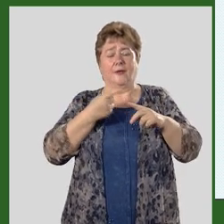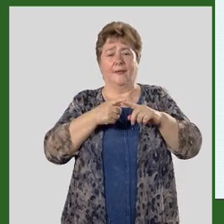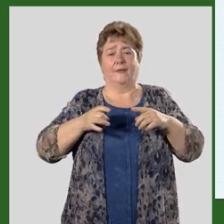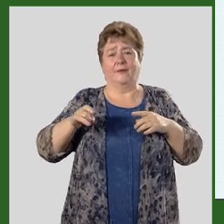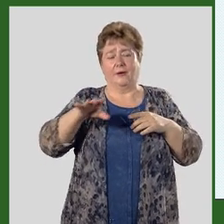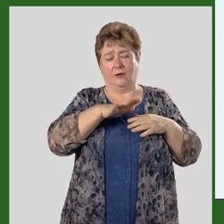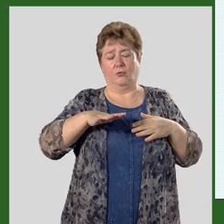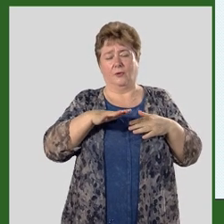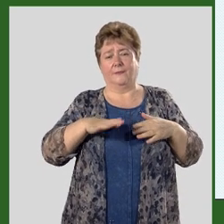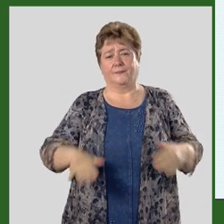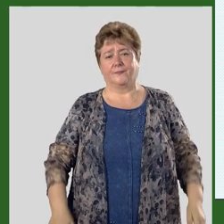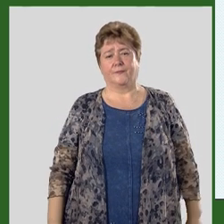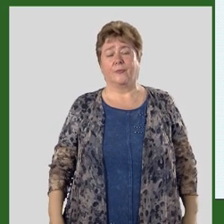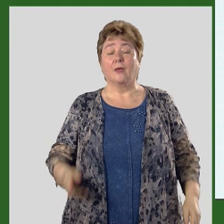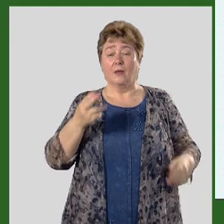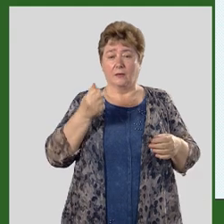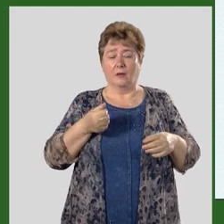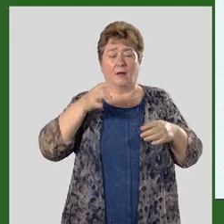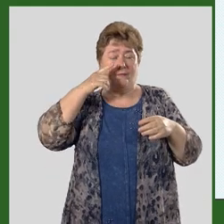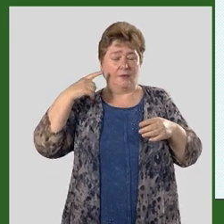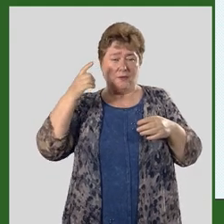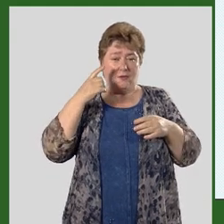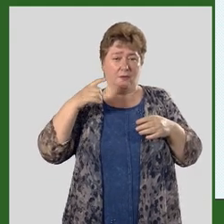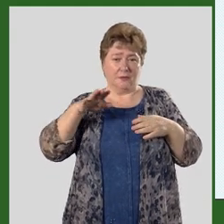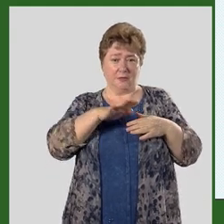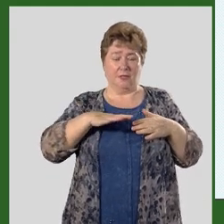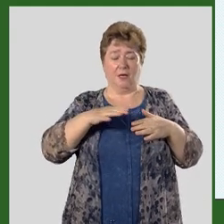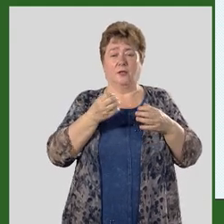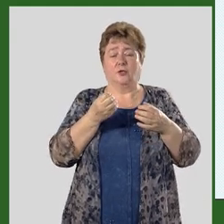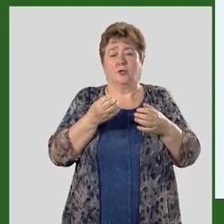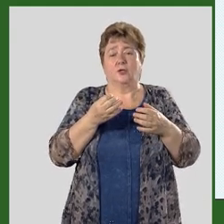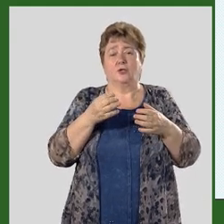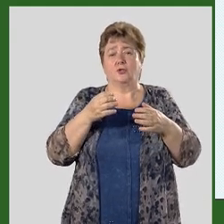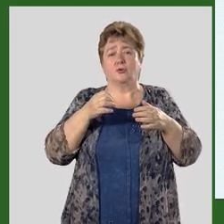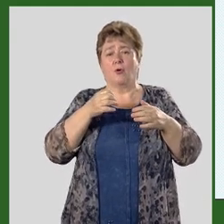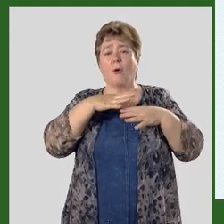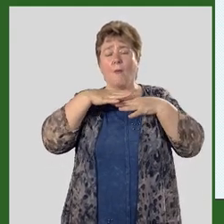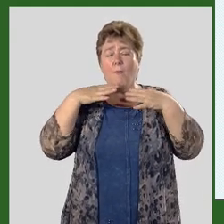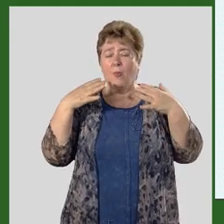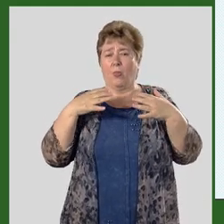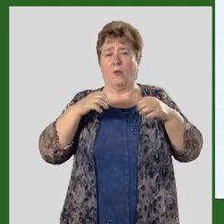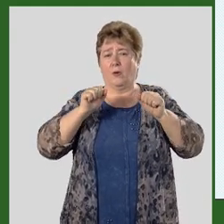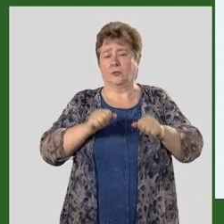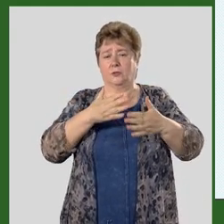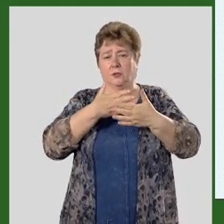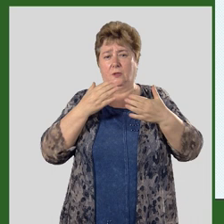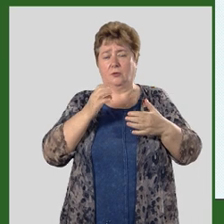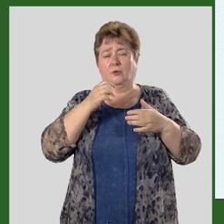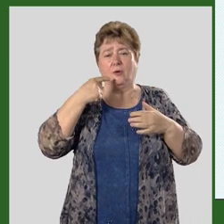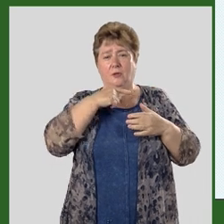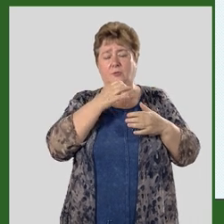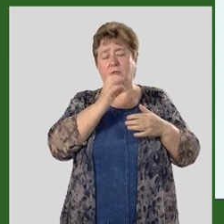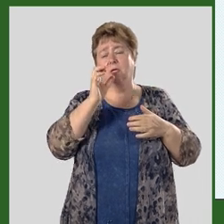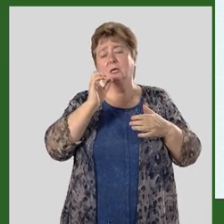региона. Да, в Кыргызстане остается еще много нерешенных экономических и социальных